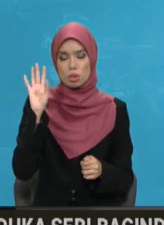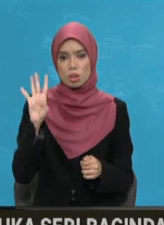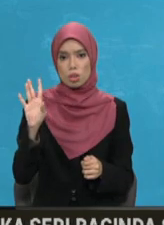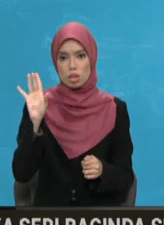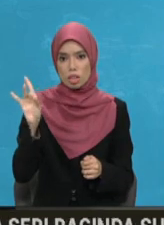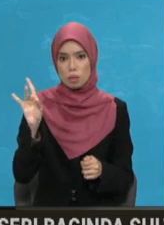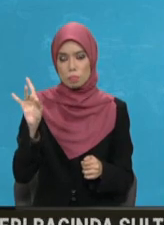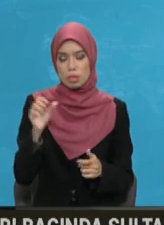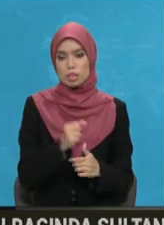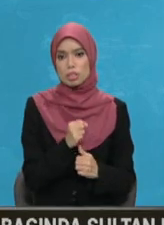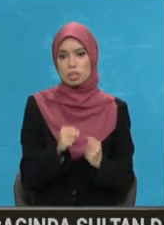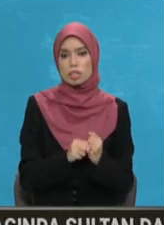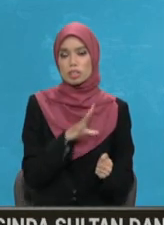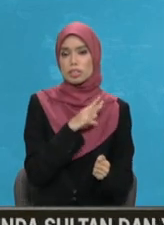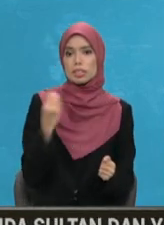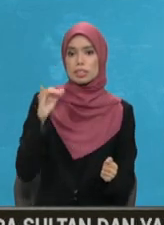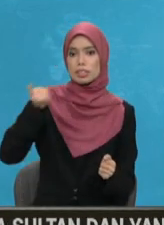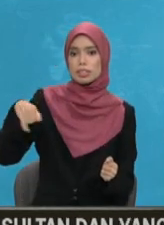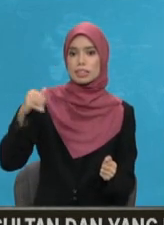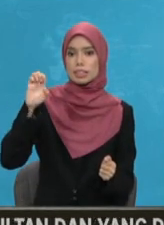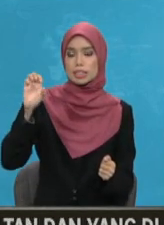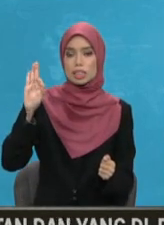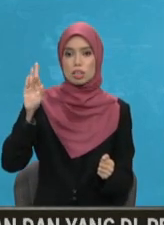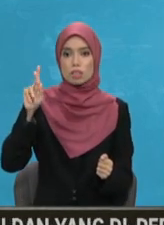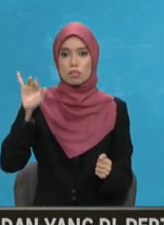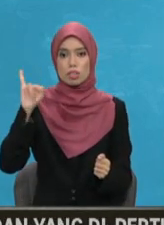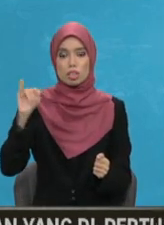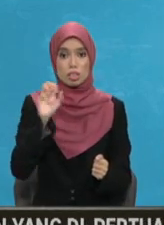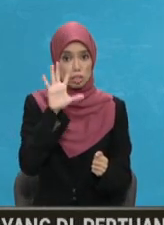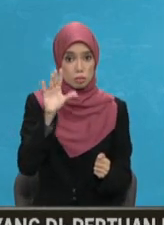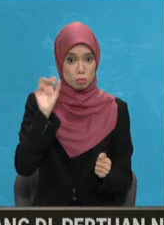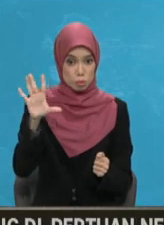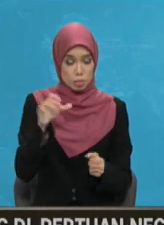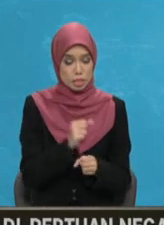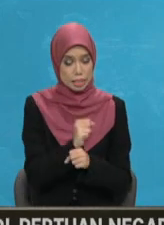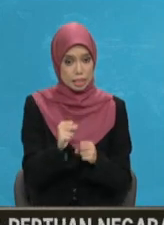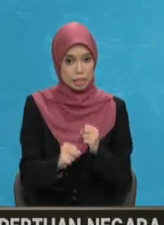Pangeran Muhammad Jefri bentengan Haji Kula berusia 55 tahun